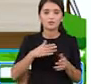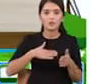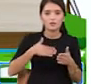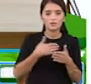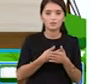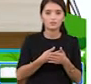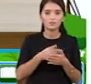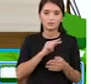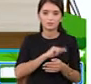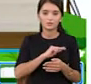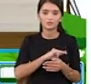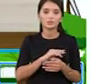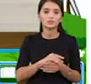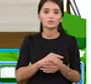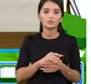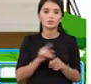xizmat qildirishga,